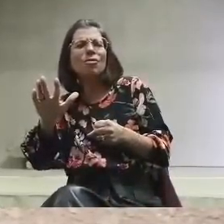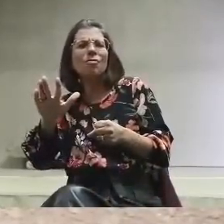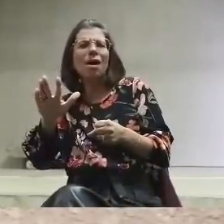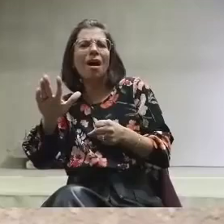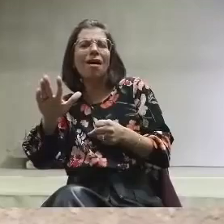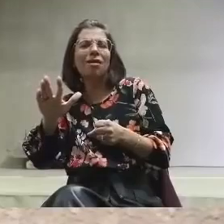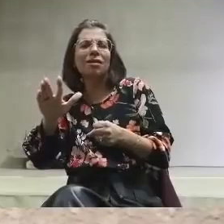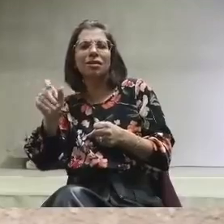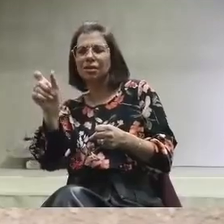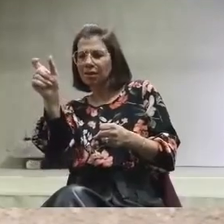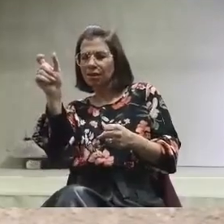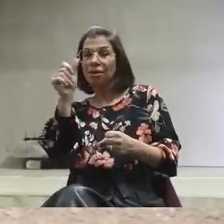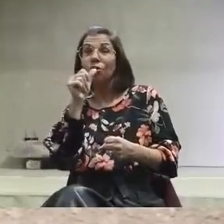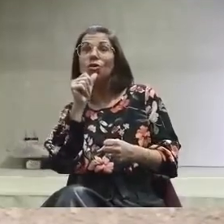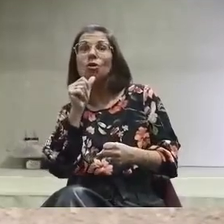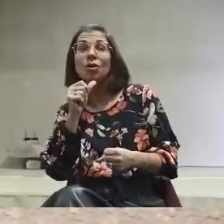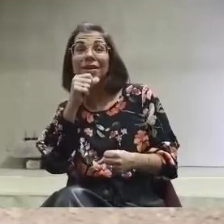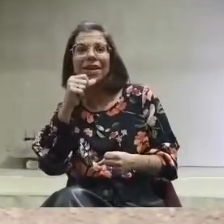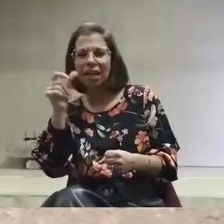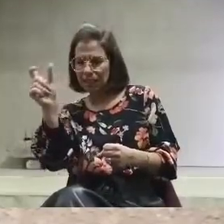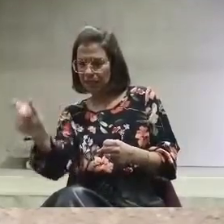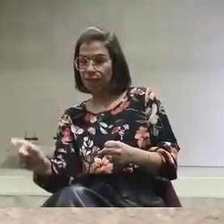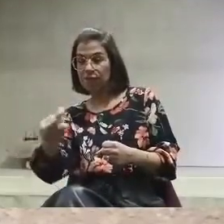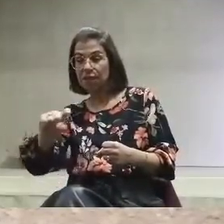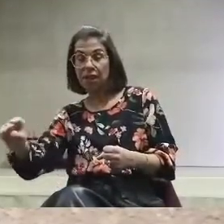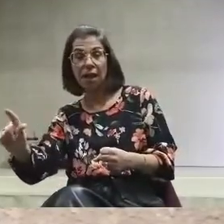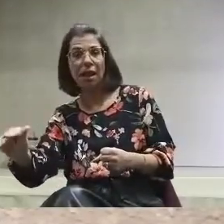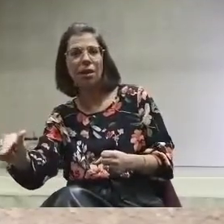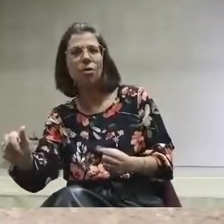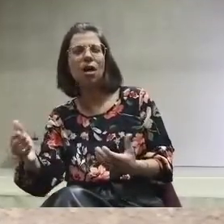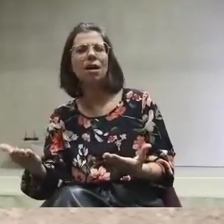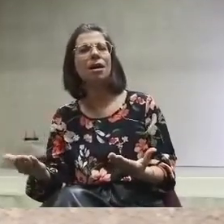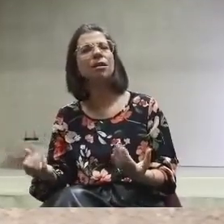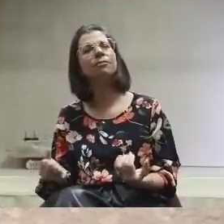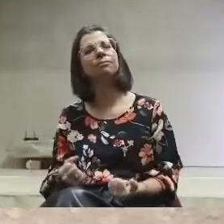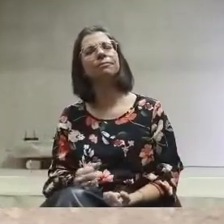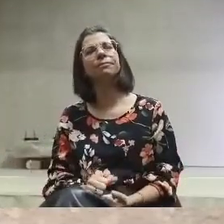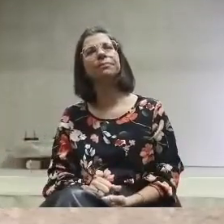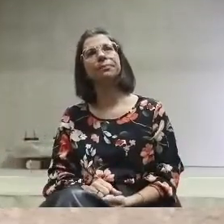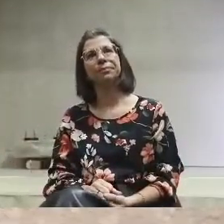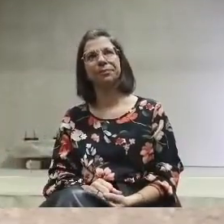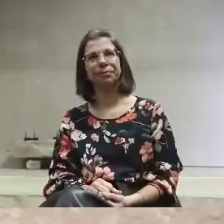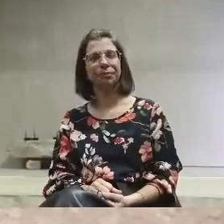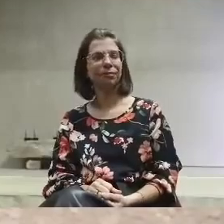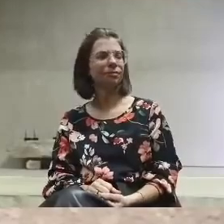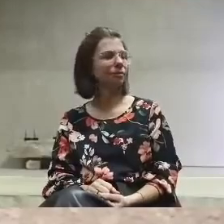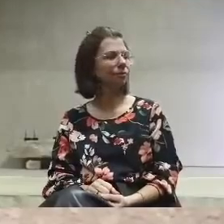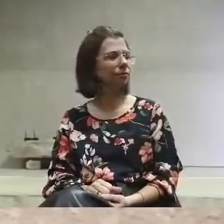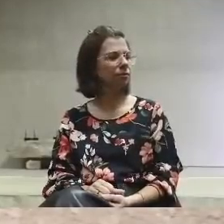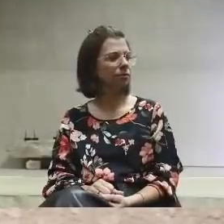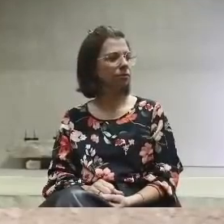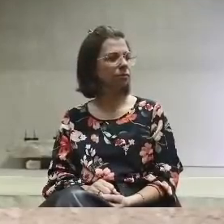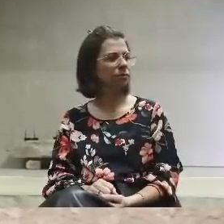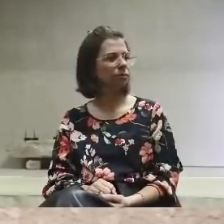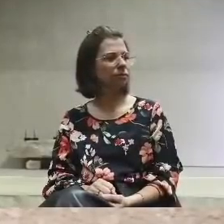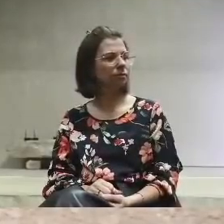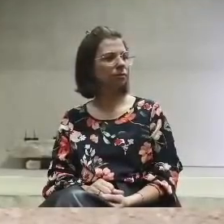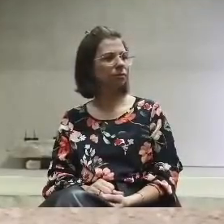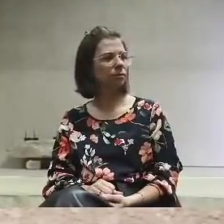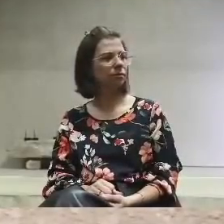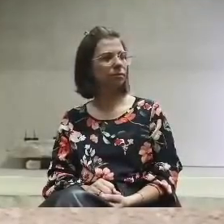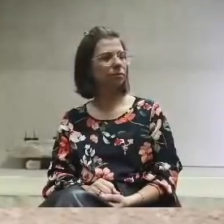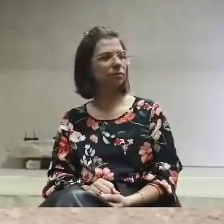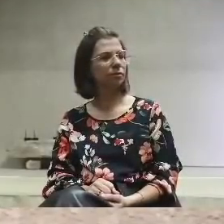série où nous parlons du royaume de Dieu, j'aimerais revenir sur cette parole si importante, la